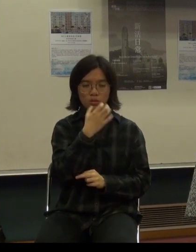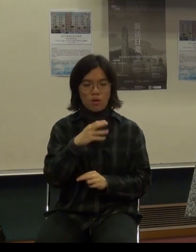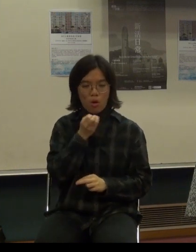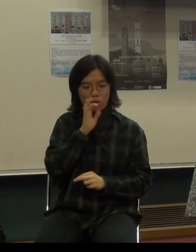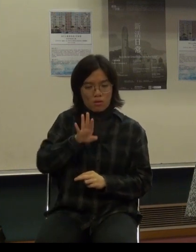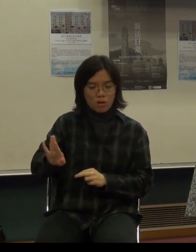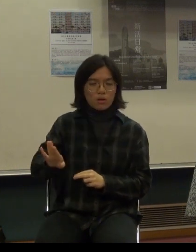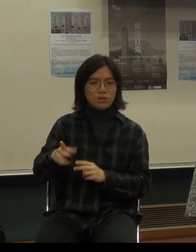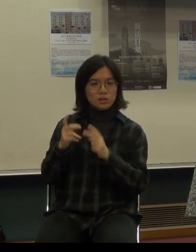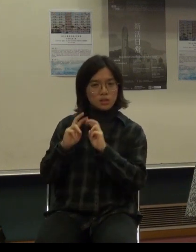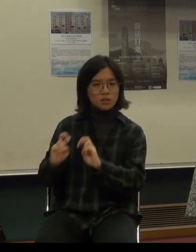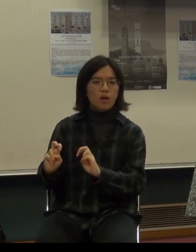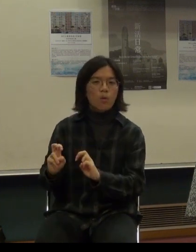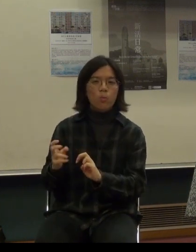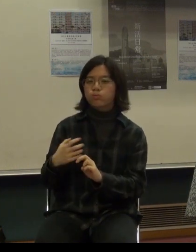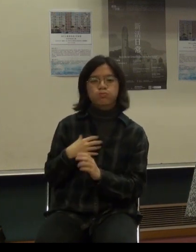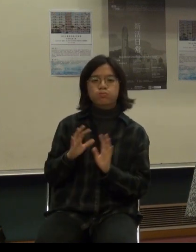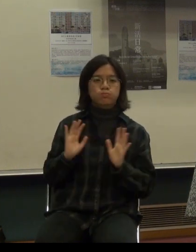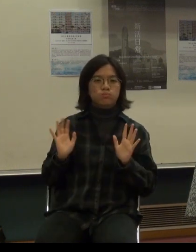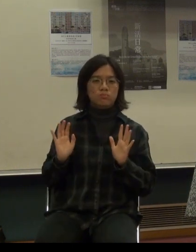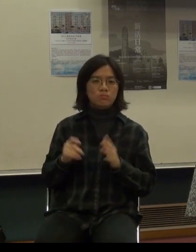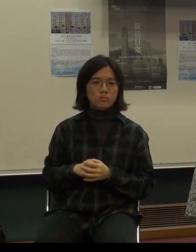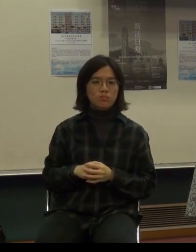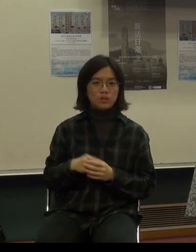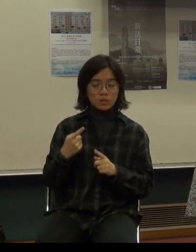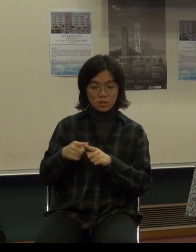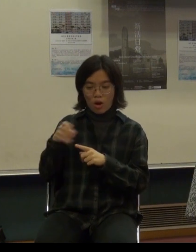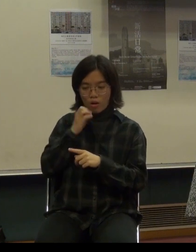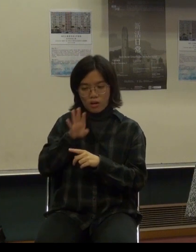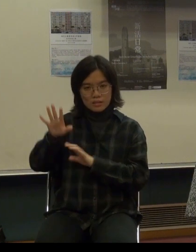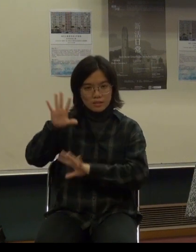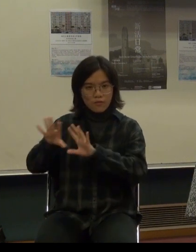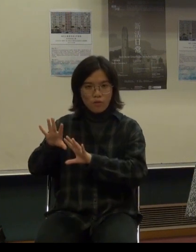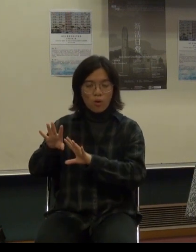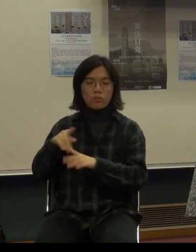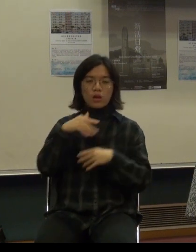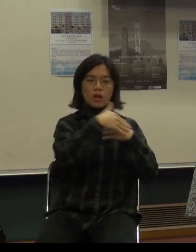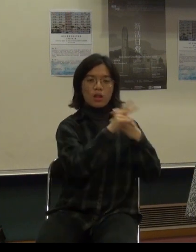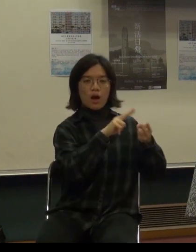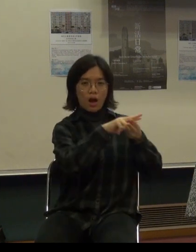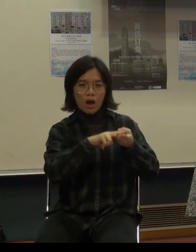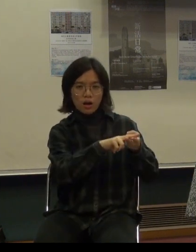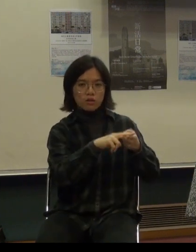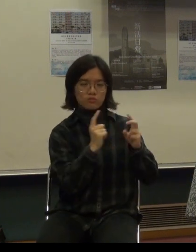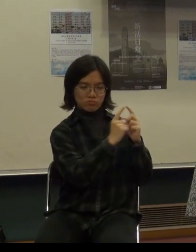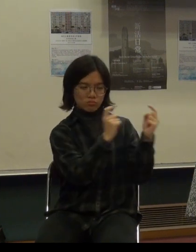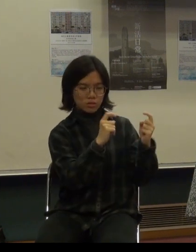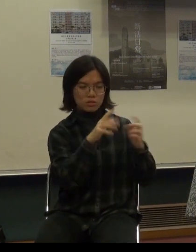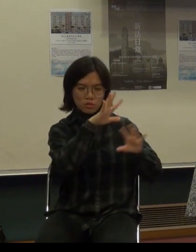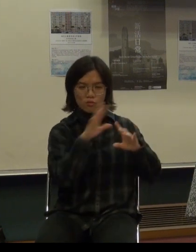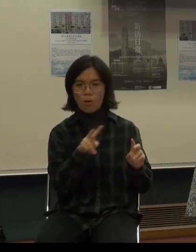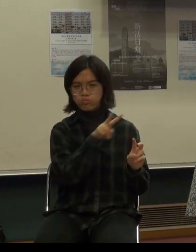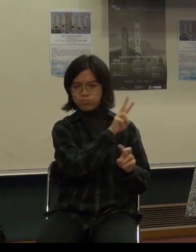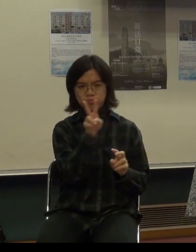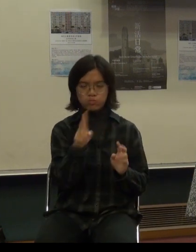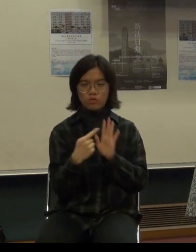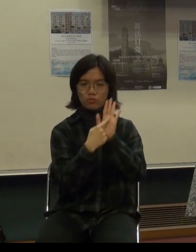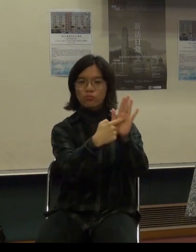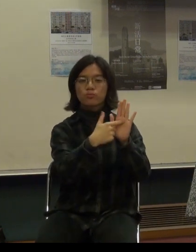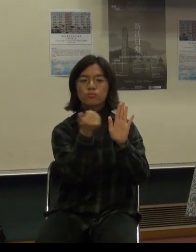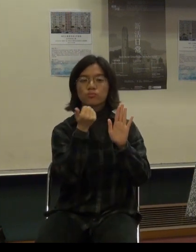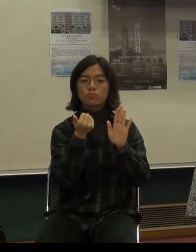其實我覺得不是一個本土的研究，因為香港的情況就是反映了很多亞洲城市的情況，就是說呢佢係脱